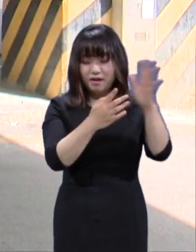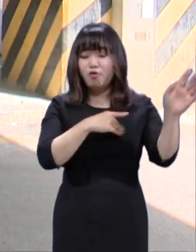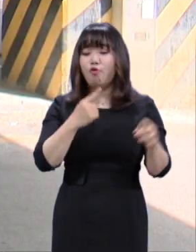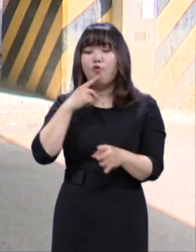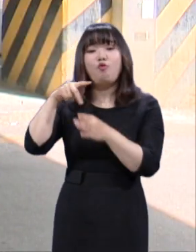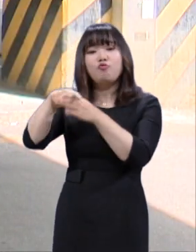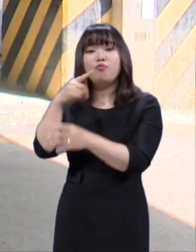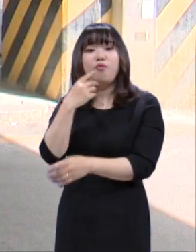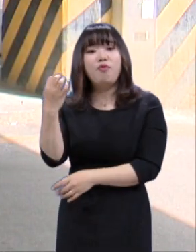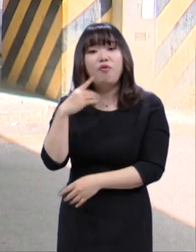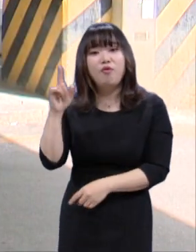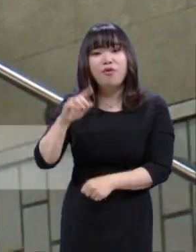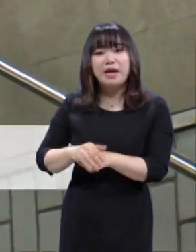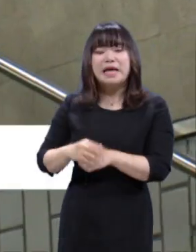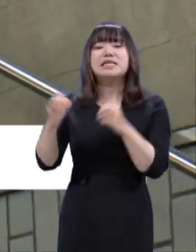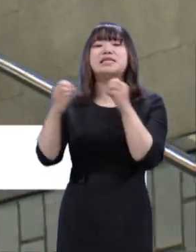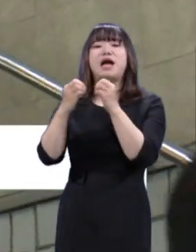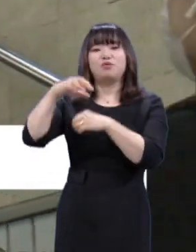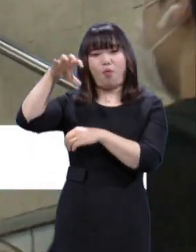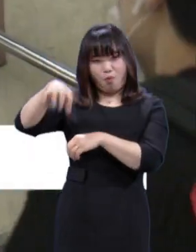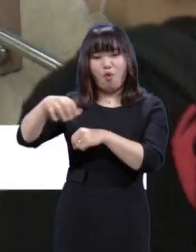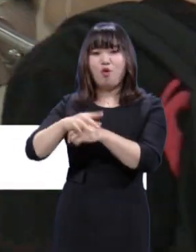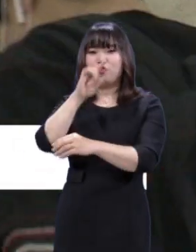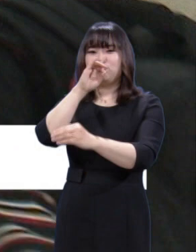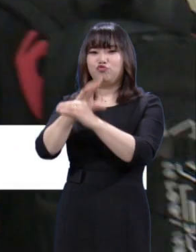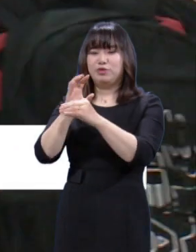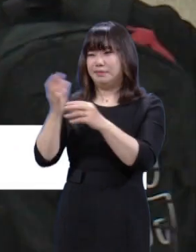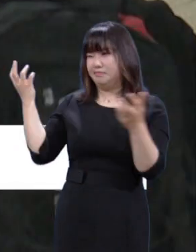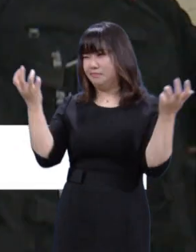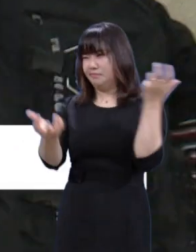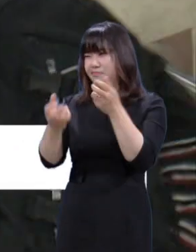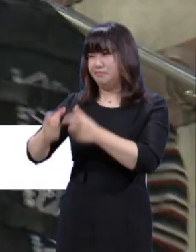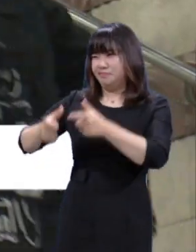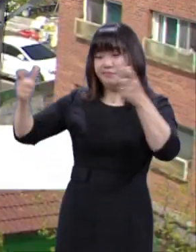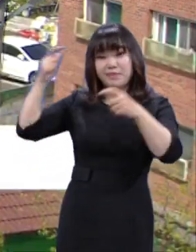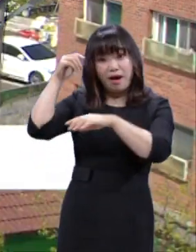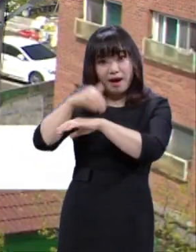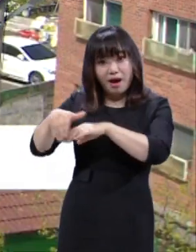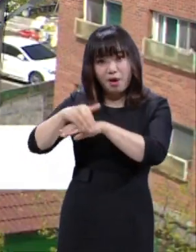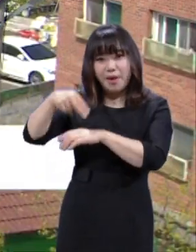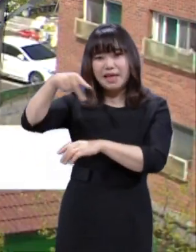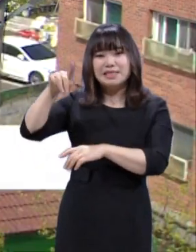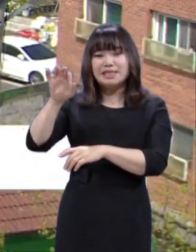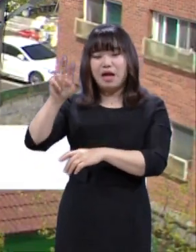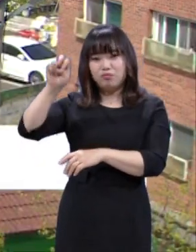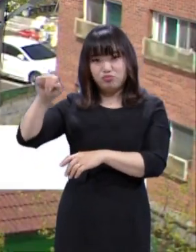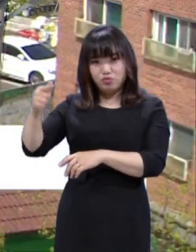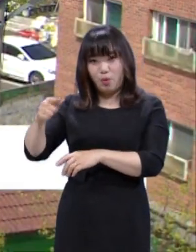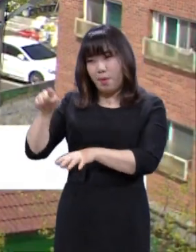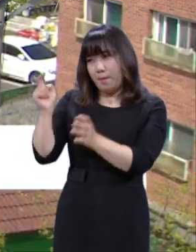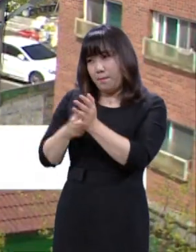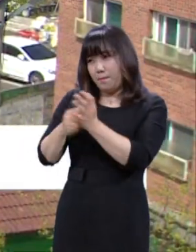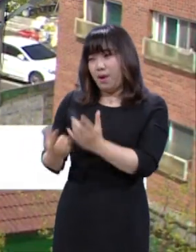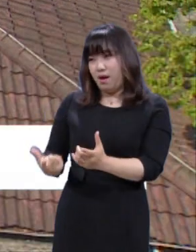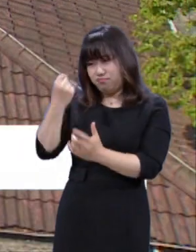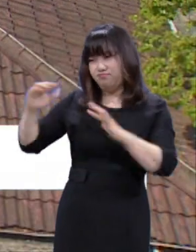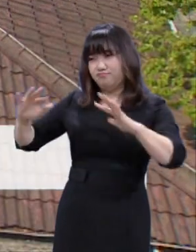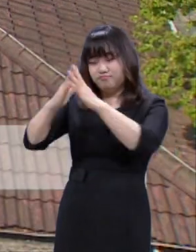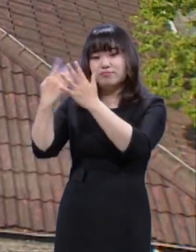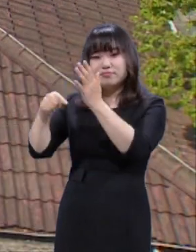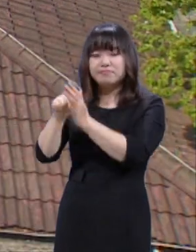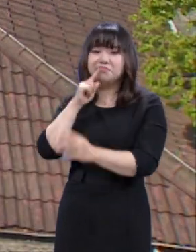후보는 창동역 일대를 동북권역 중심도시로 육성하고 쌍문동 신속통합기획을 빨리